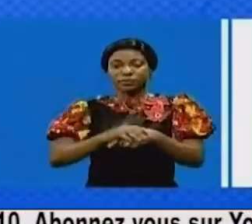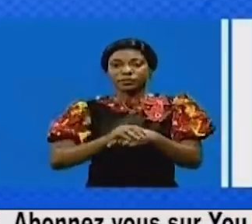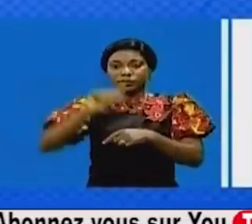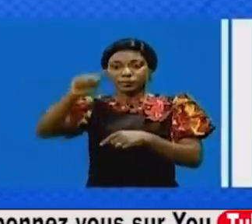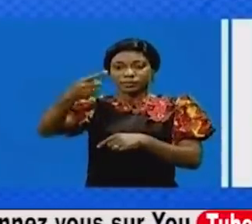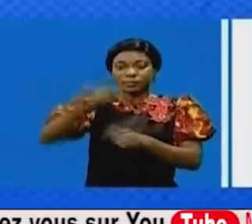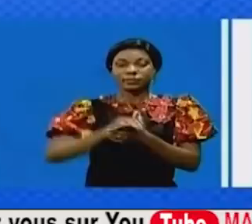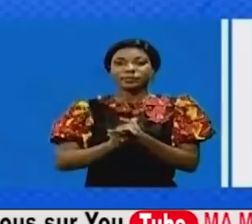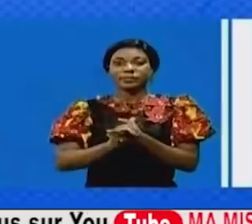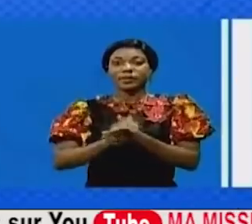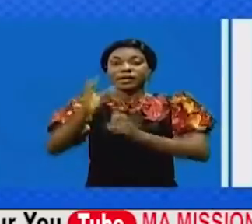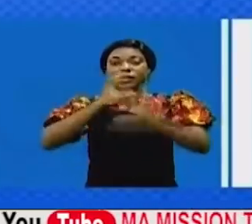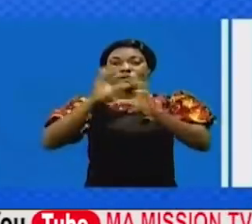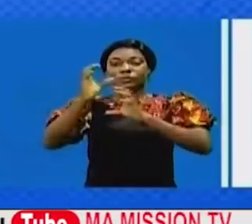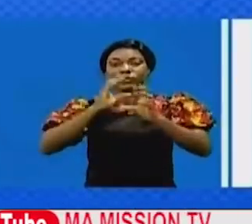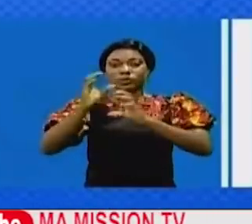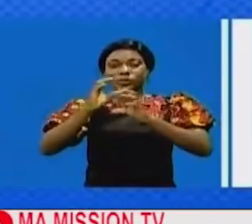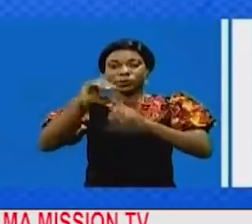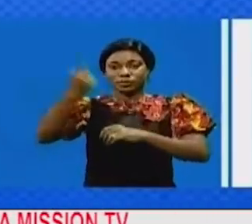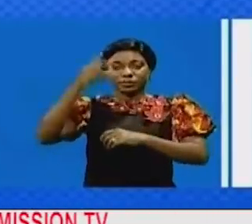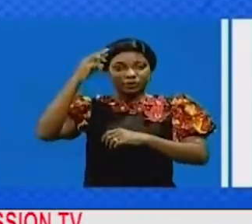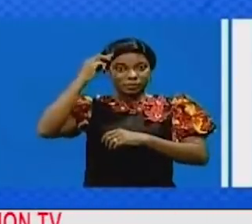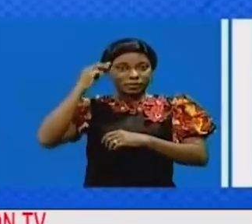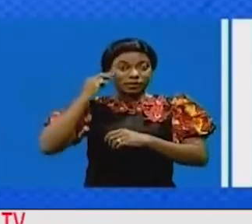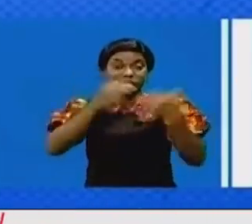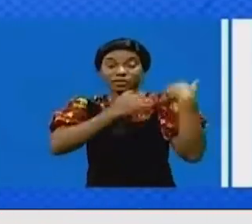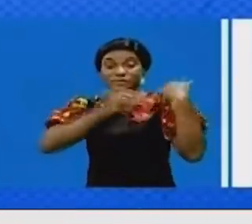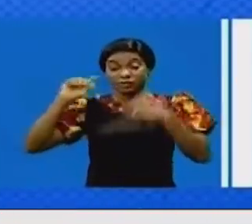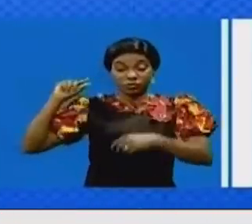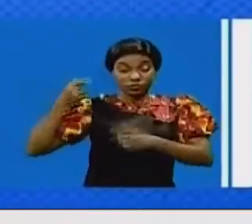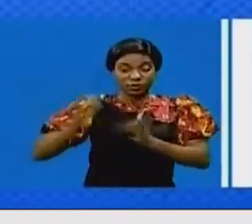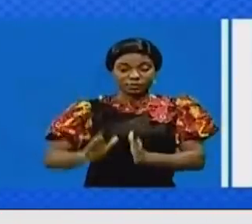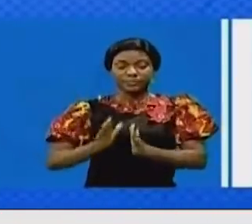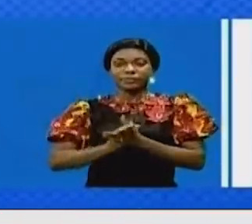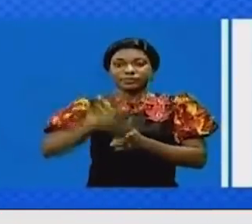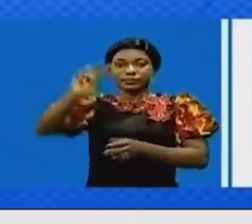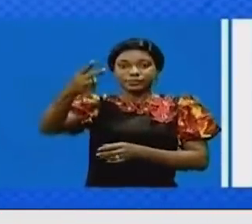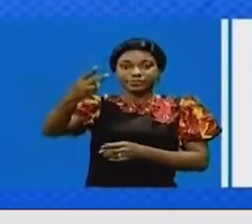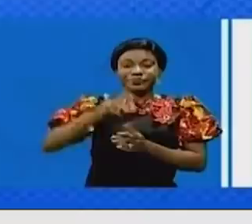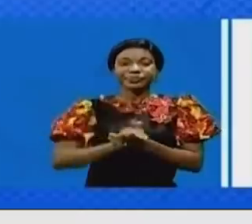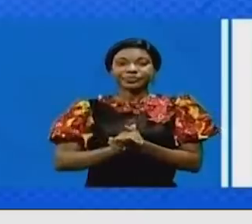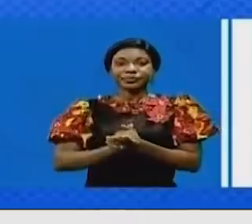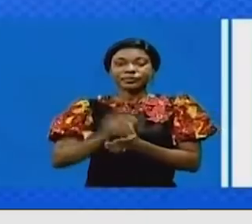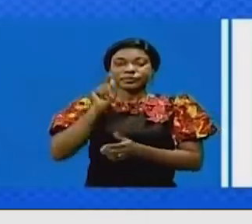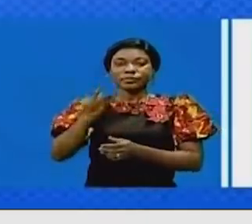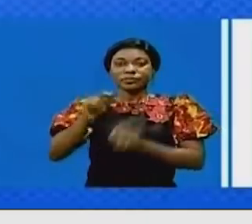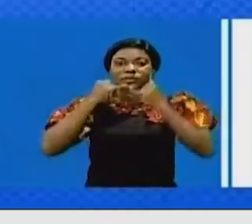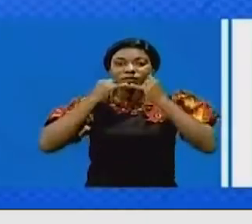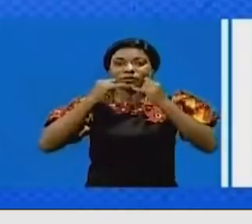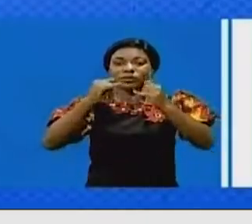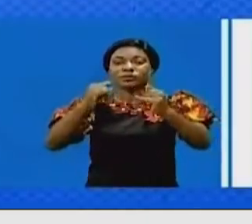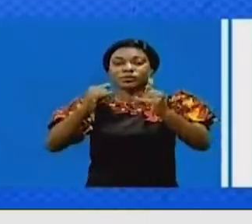1. La communication du Premier ministre chef du gouvernement. 2. Point